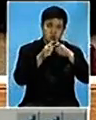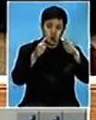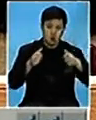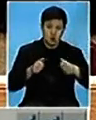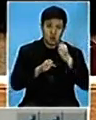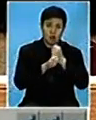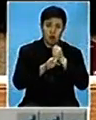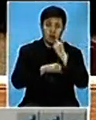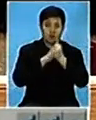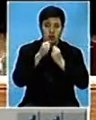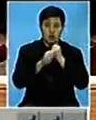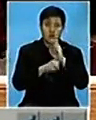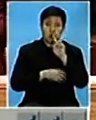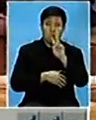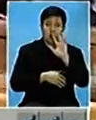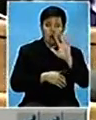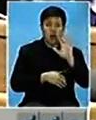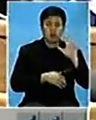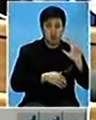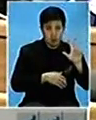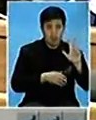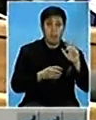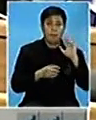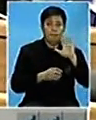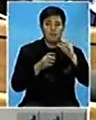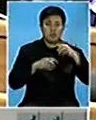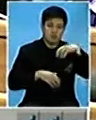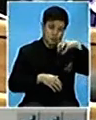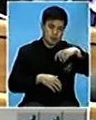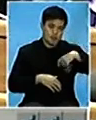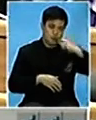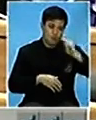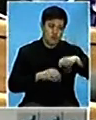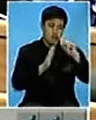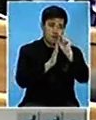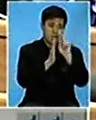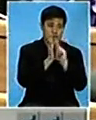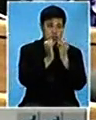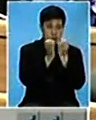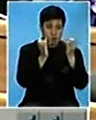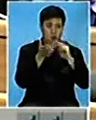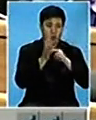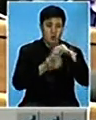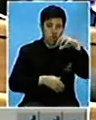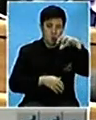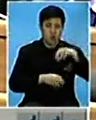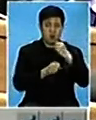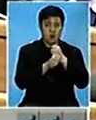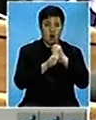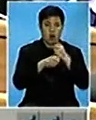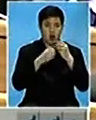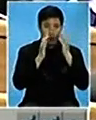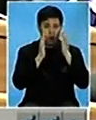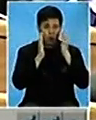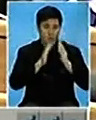พุทธศักราช2553ของศาลรัฐธรรมนูญซึ่งเป็นองค์กรที่พี่น้องประชาชนให้